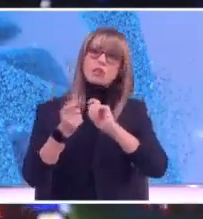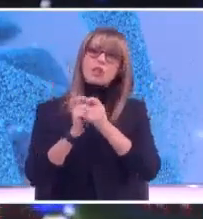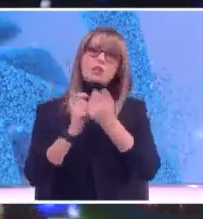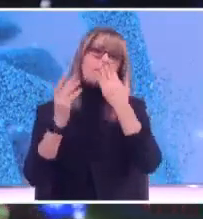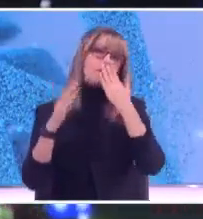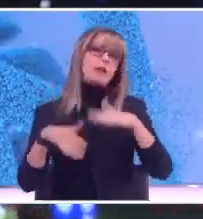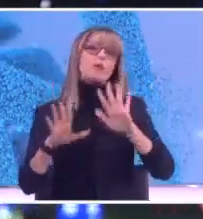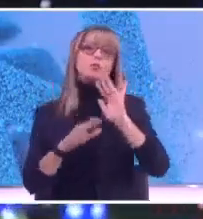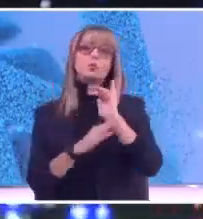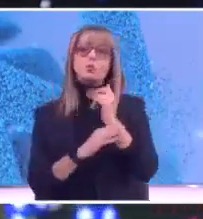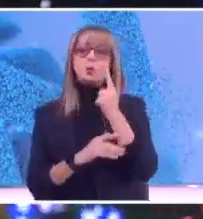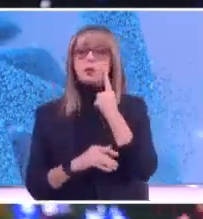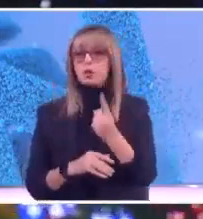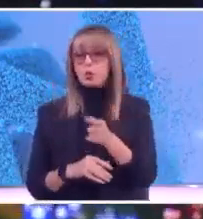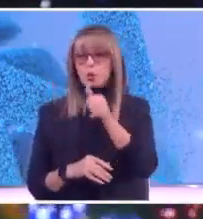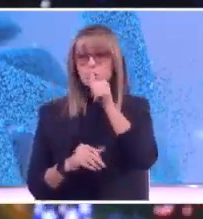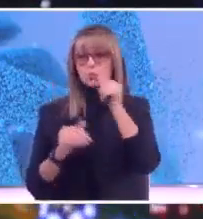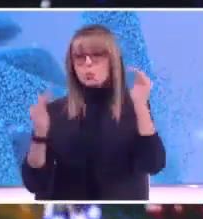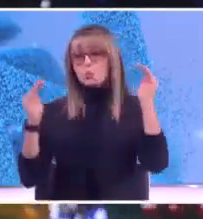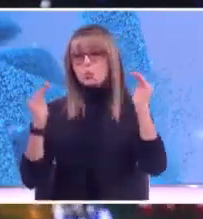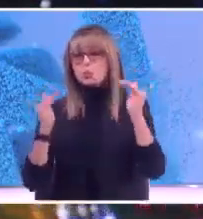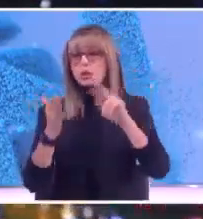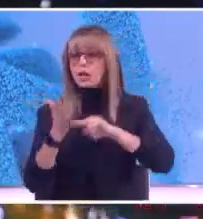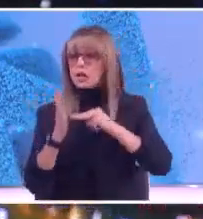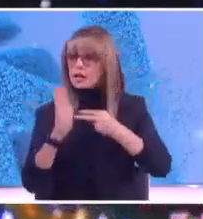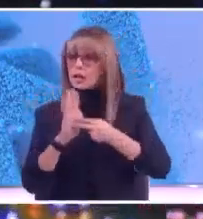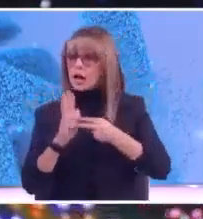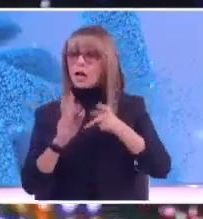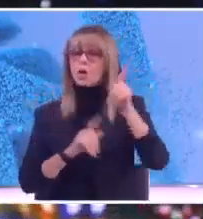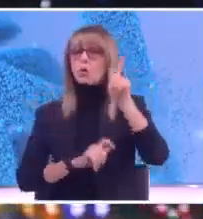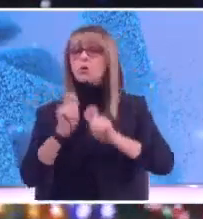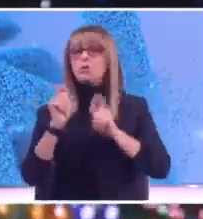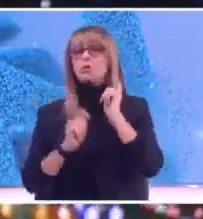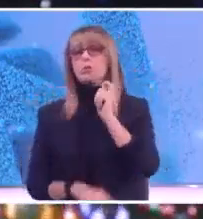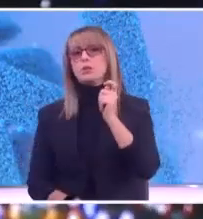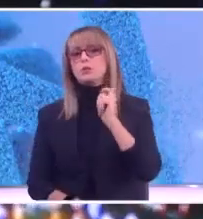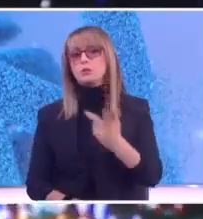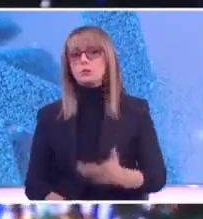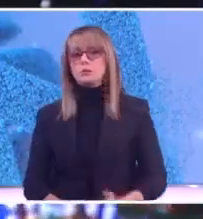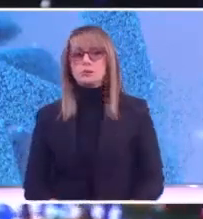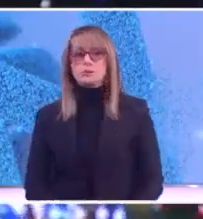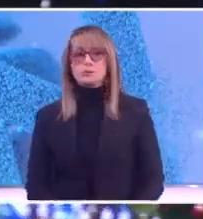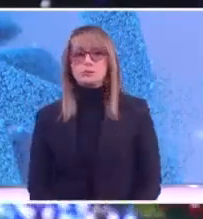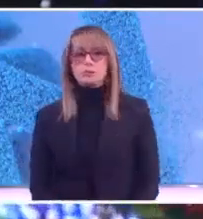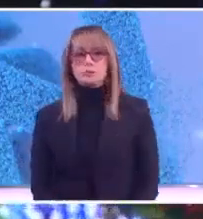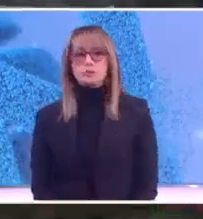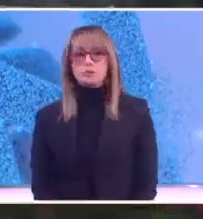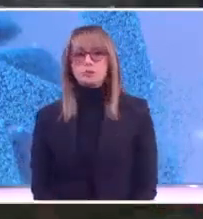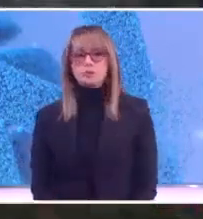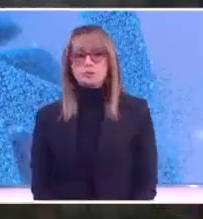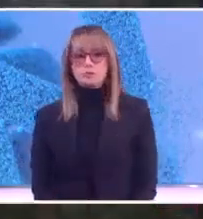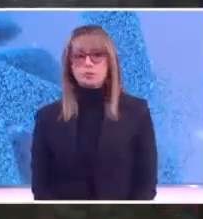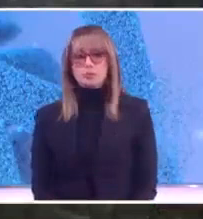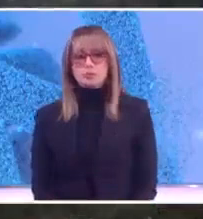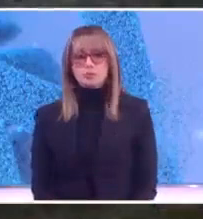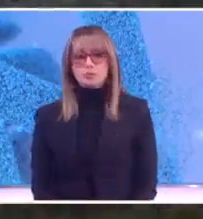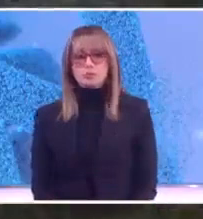değişim beklenmiyor ve uzmanlara göre suyun tasarruflu kullanılması şart.